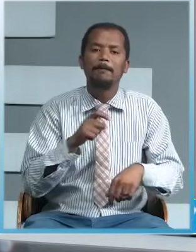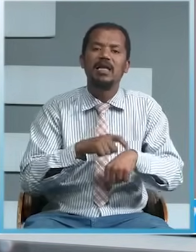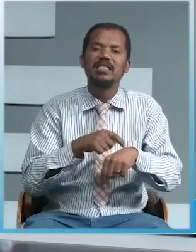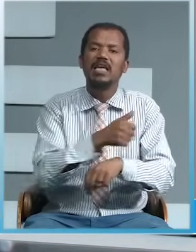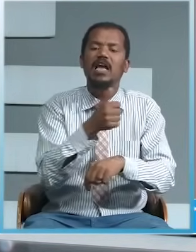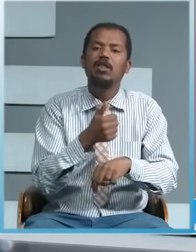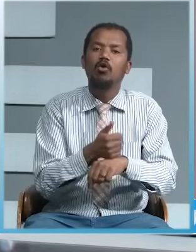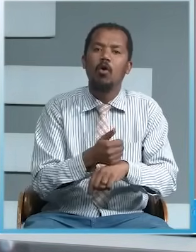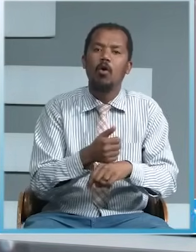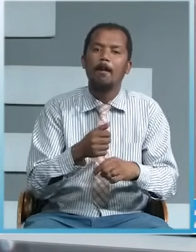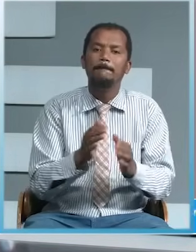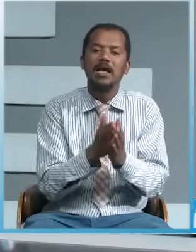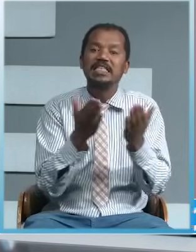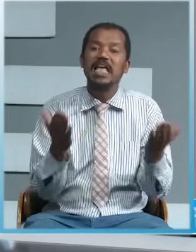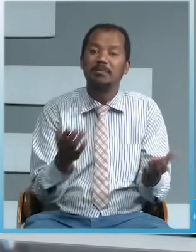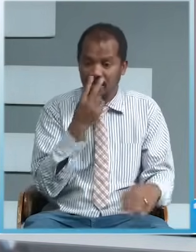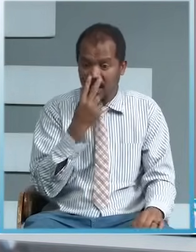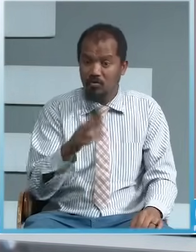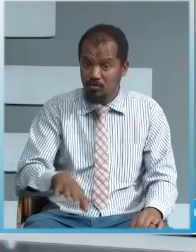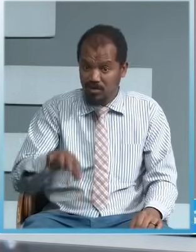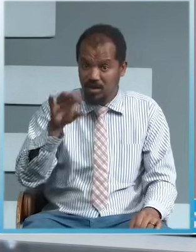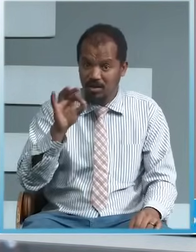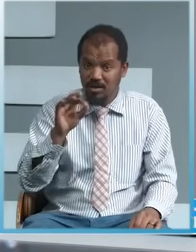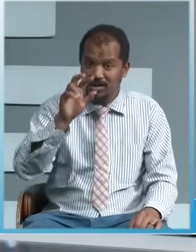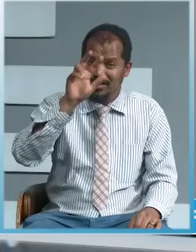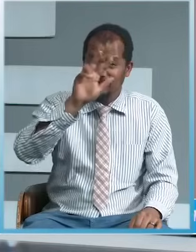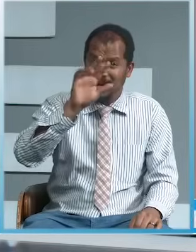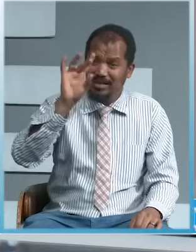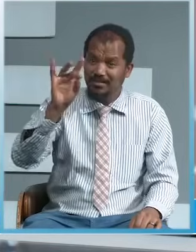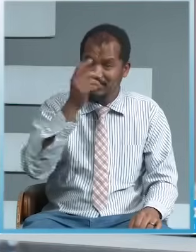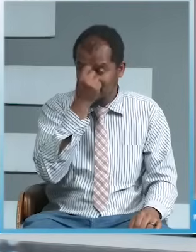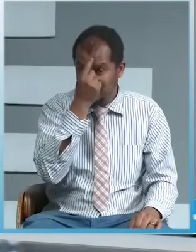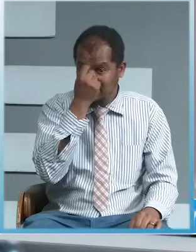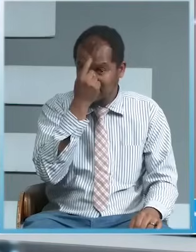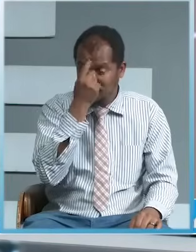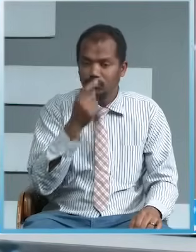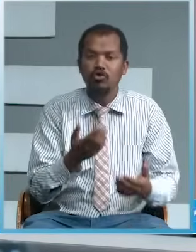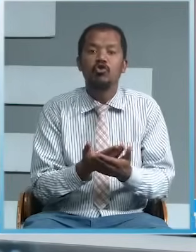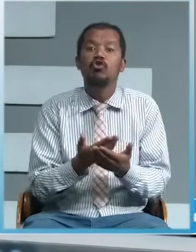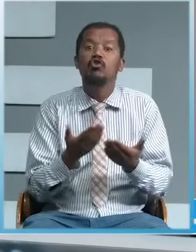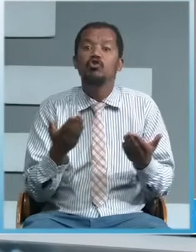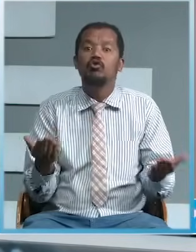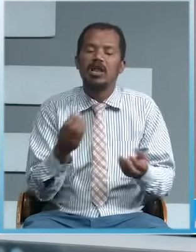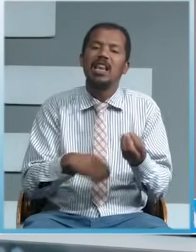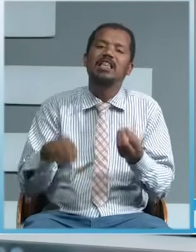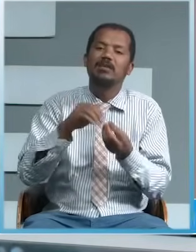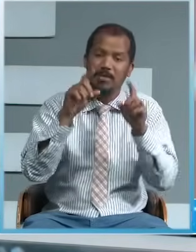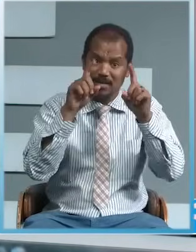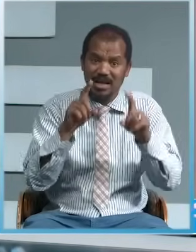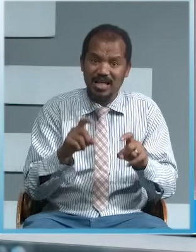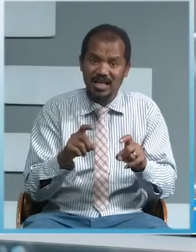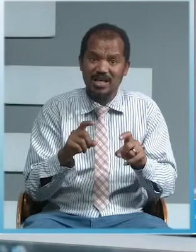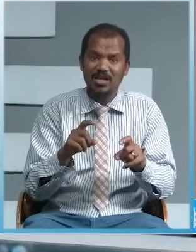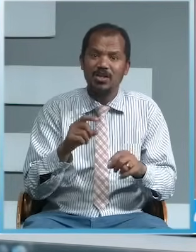ጉዳያቸው በጊዜ ቀጠሮ መዝገብ እየታዩ የሚገኙ 38 ተጠርጣሪዎች ጉዳይ